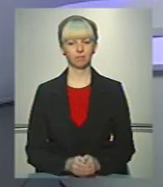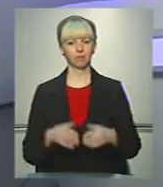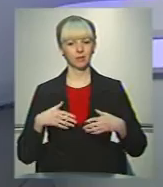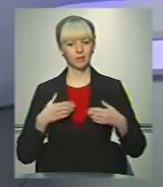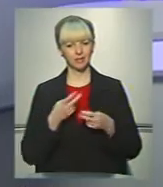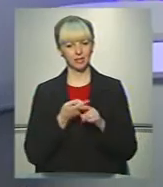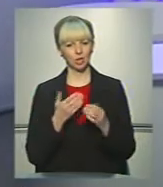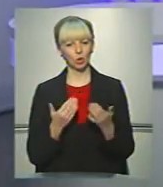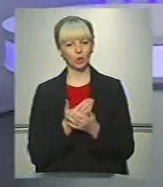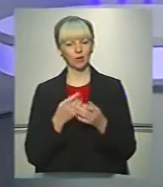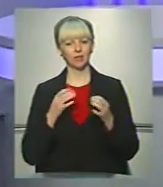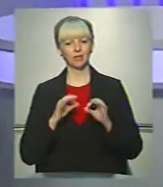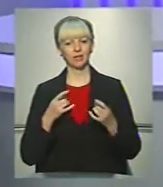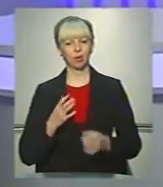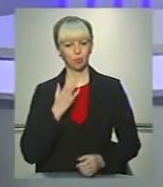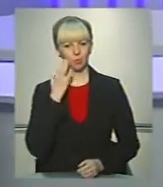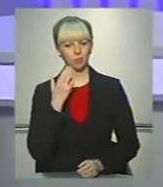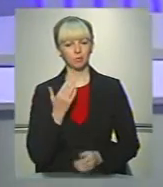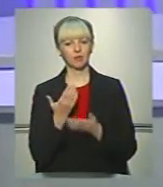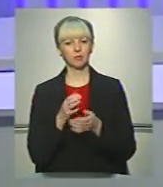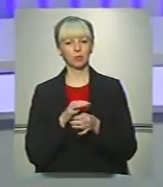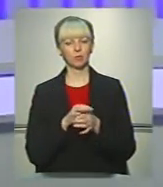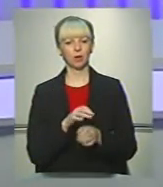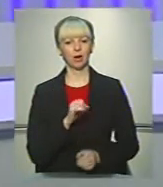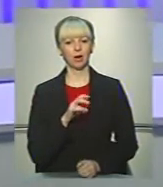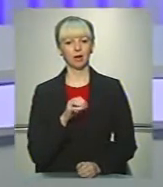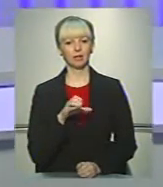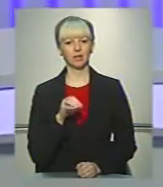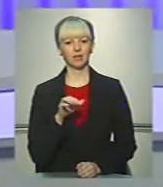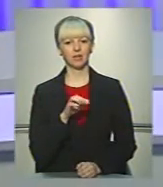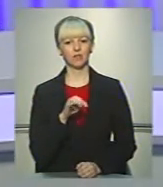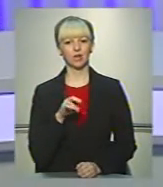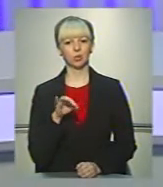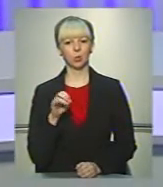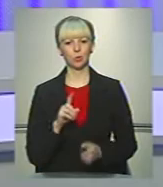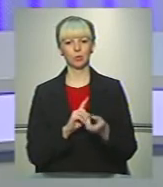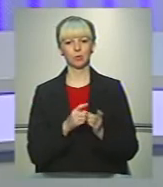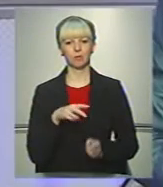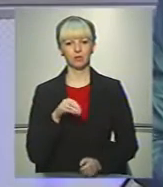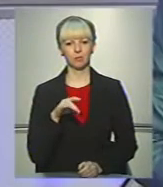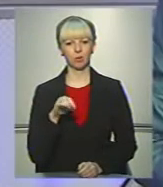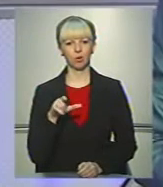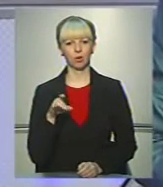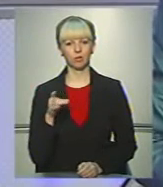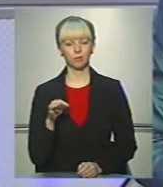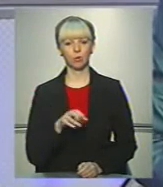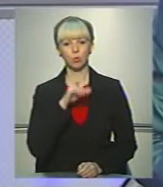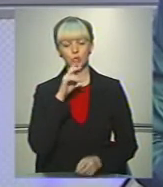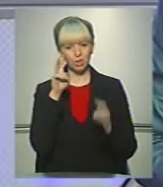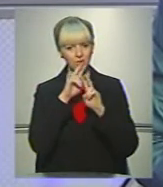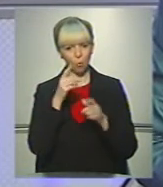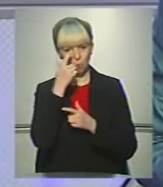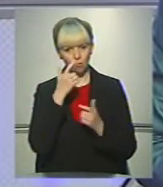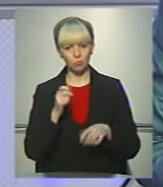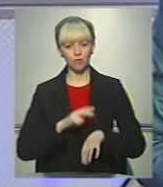Вітається новини в ефірі телеканалу «Буковина». В студії для вас працюють ведуча Анастасія Федорюк, сурдоперекład Лесі Прохоренко. У Чернівцях невідомі